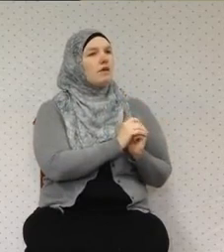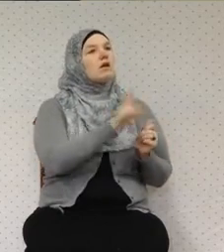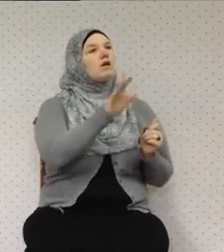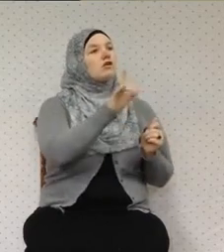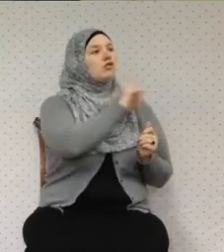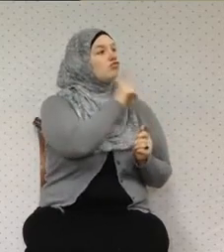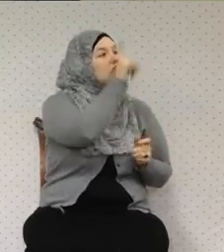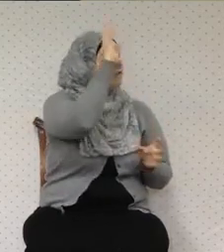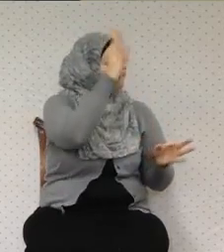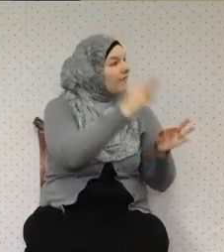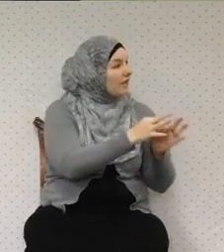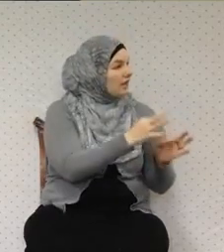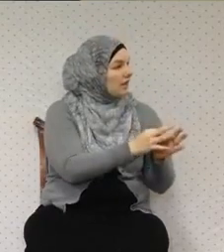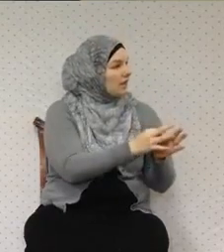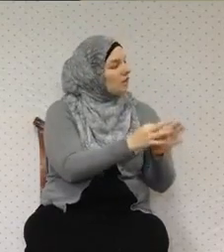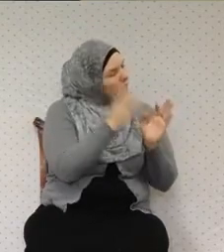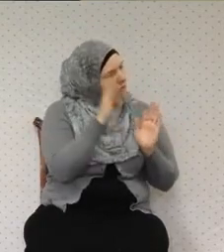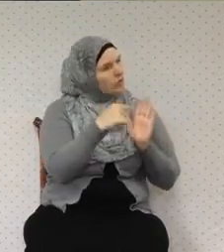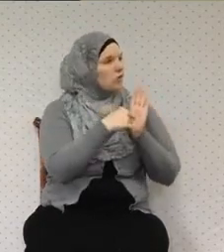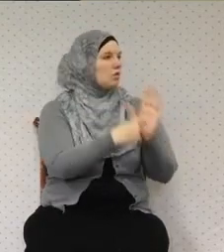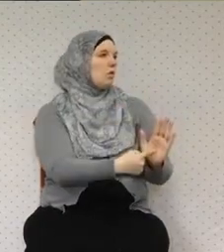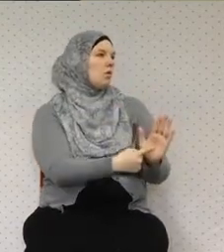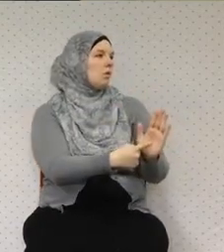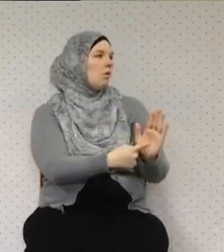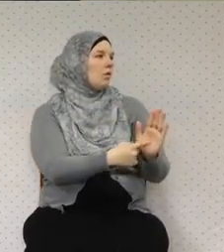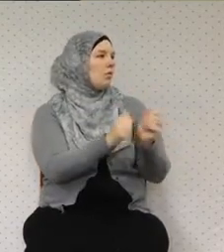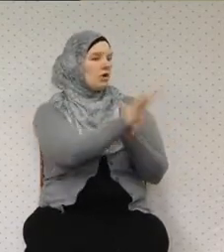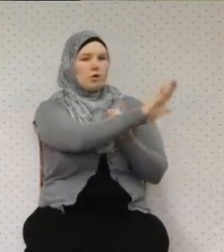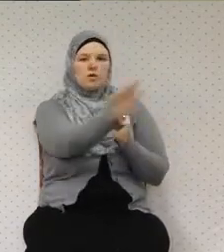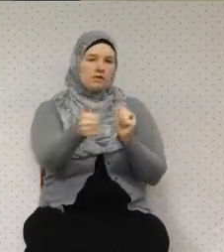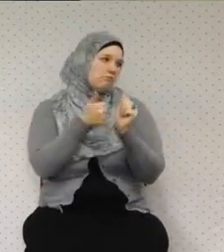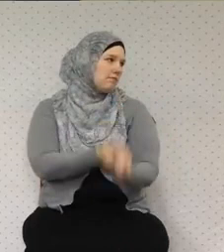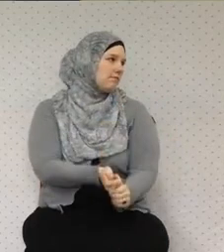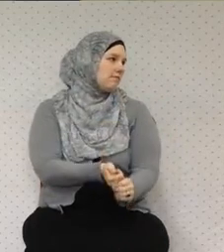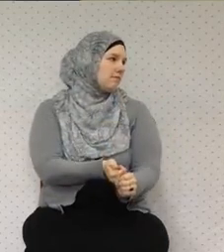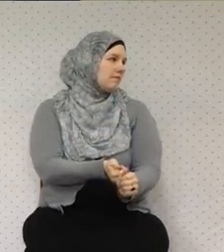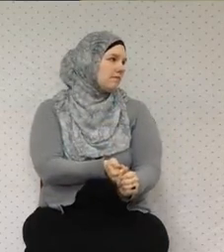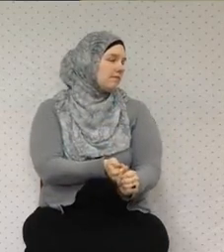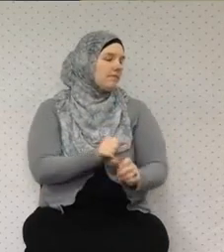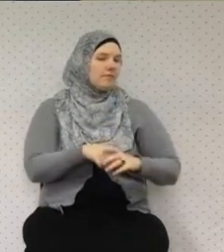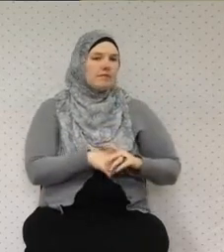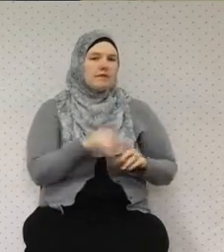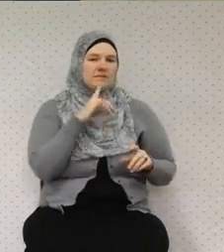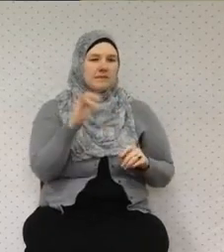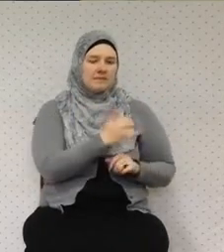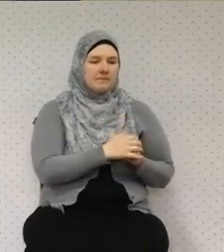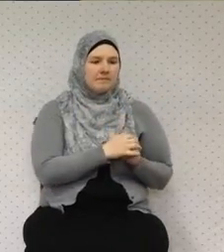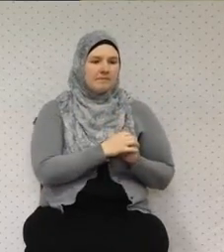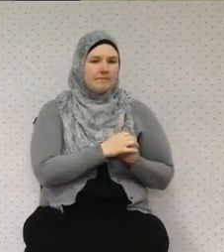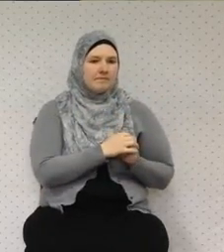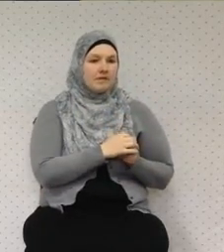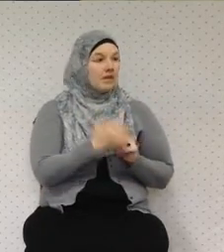real faith? وَإِن تُطِيعُوا اللَّهَ وَرَسُولَهُ لَا يَلِتْكُمْ مِنْ عَمَلِكُمْ